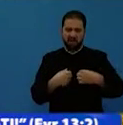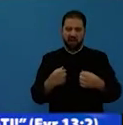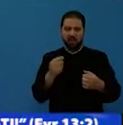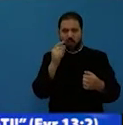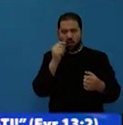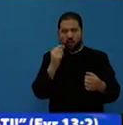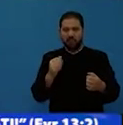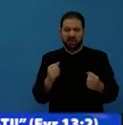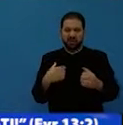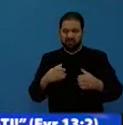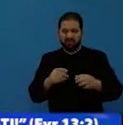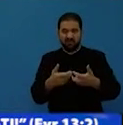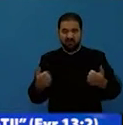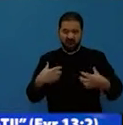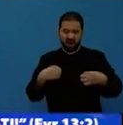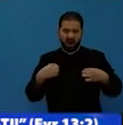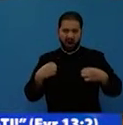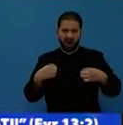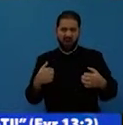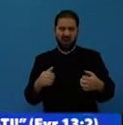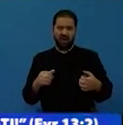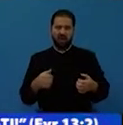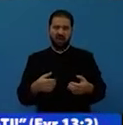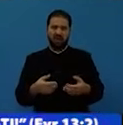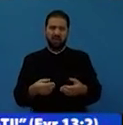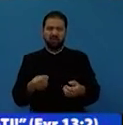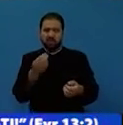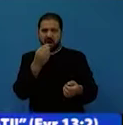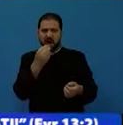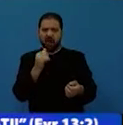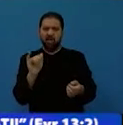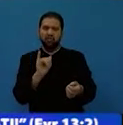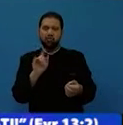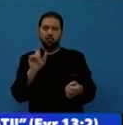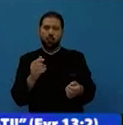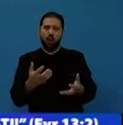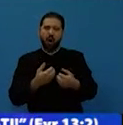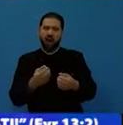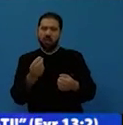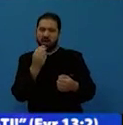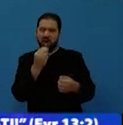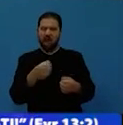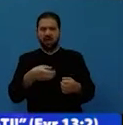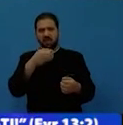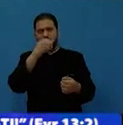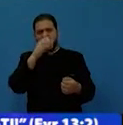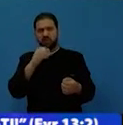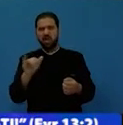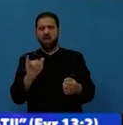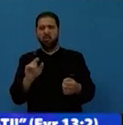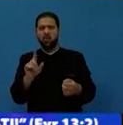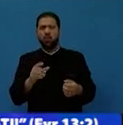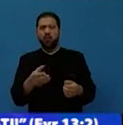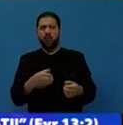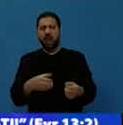hrănim pe cel flămând, să dăm de băut celui însetat, pentru că așa